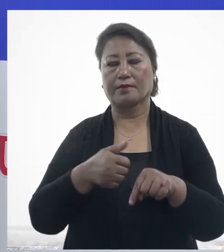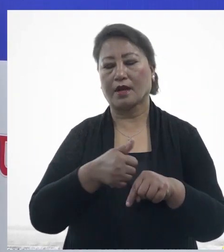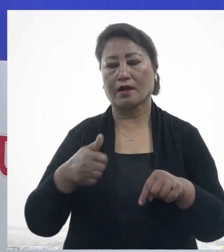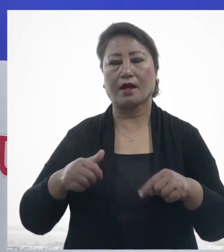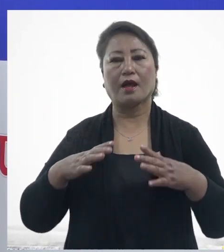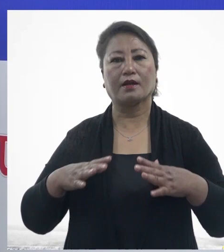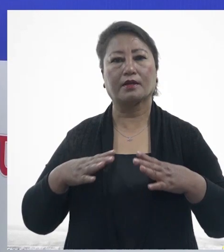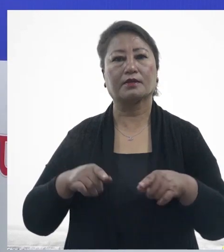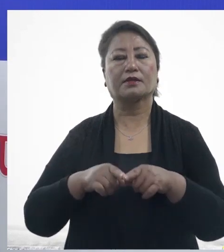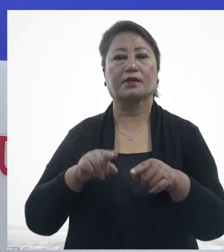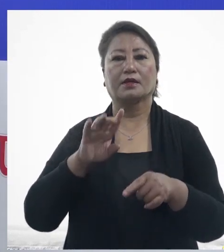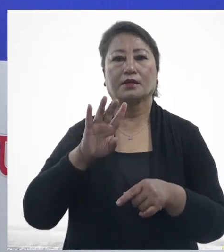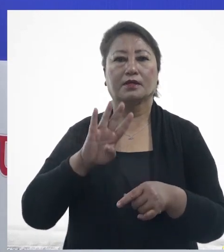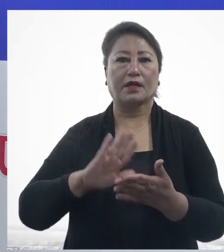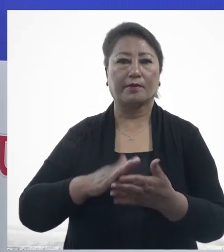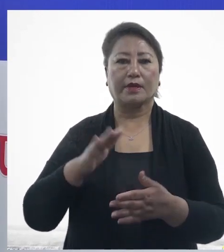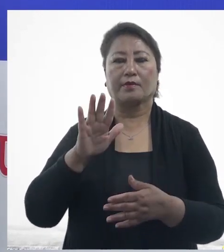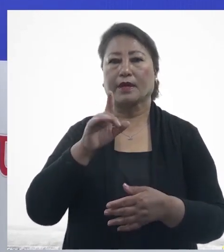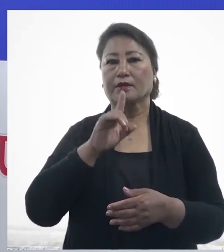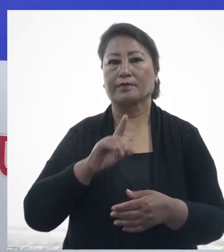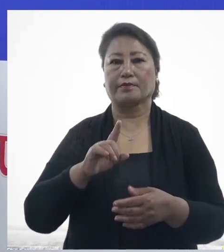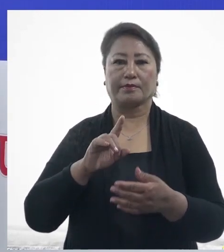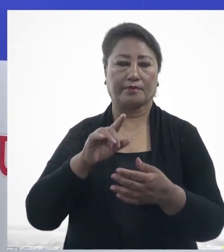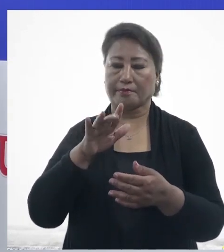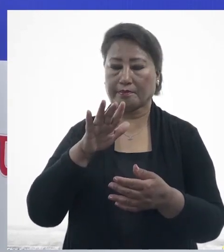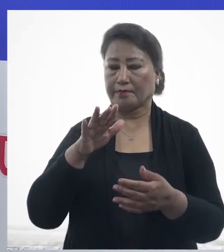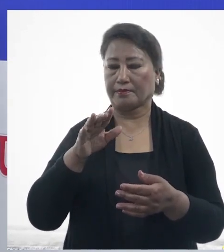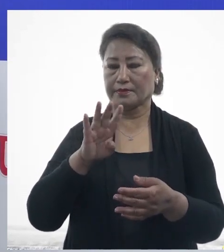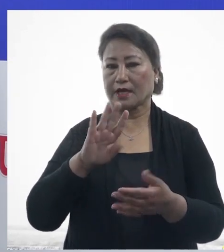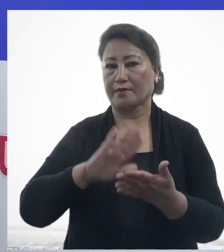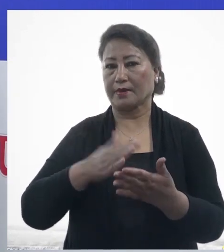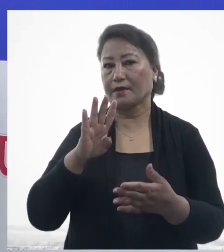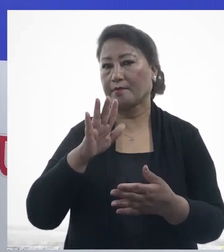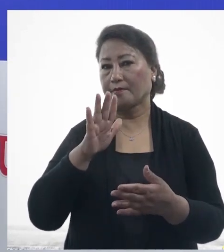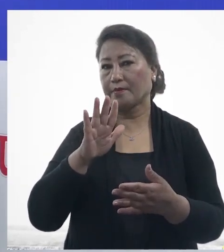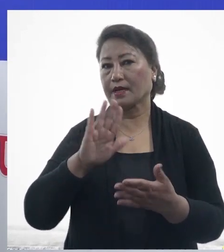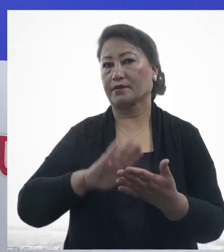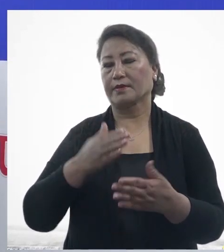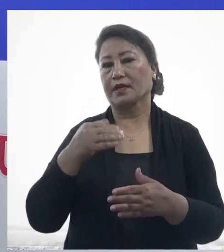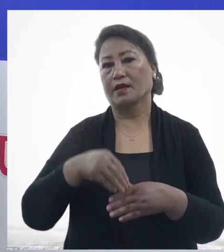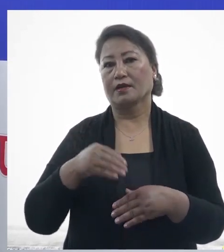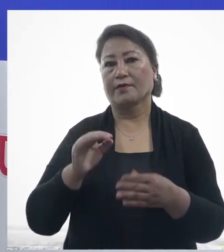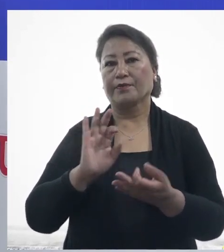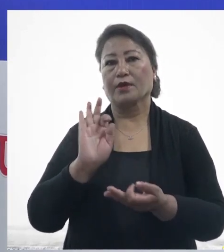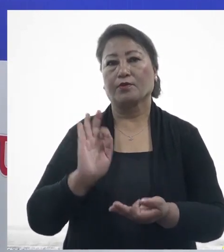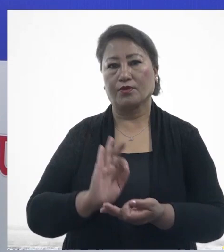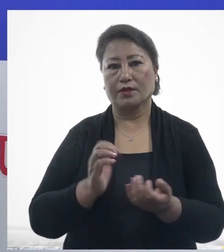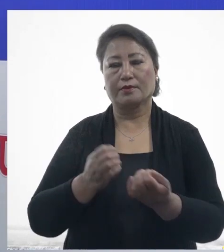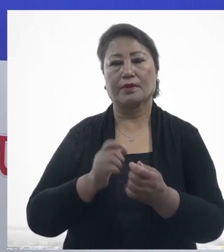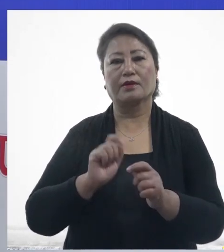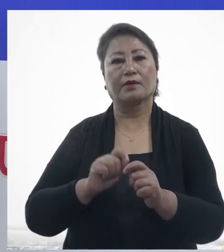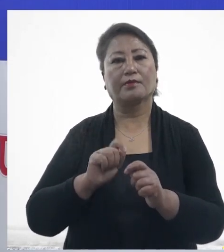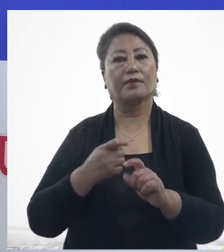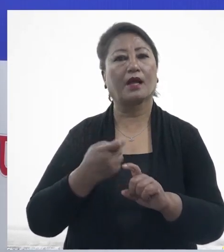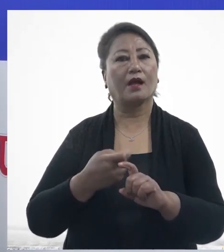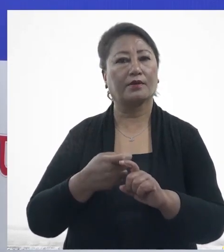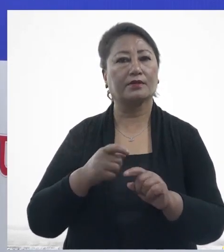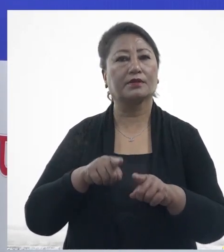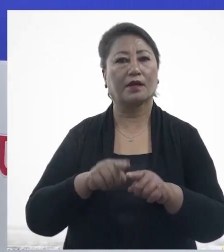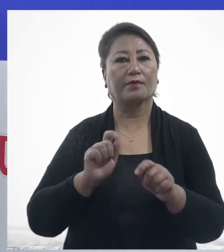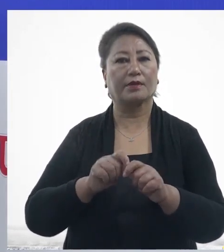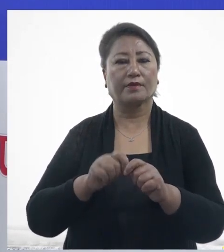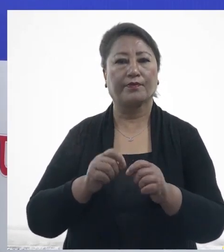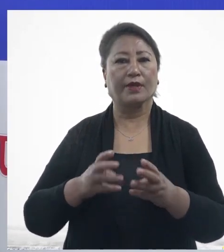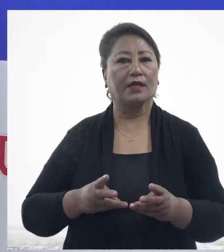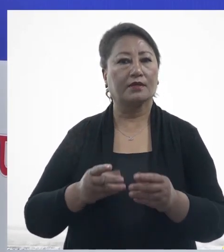मान्छेलाई चार पाँच महिना समय त लाग्छ नै. सो एउटा व्यक्तिले बडा मुस्किलले वर्षमा बनाउने भनेको त्यो चार पाँचवटा मुर्की थान्का बडा मुस्किलले बनाउने हो. त्यो त्यति धेरै सङ्ख्या